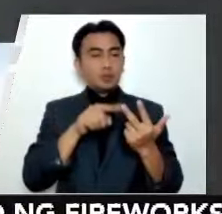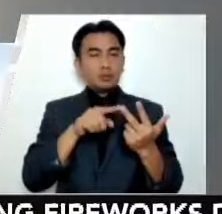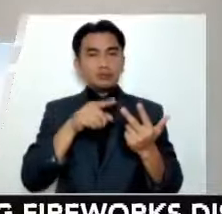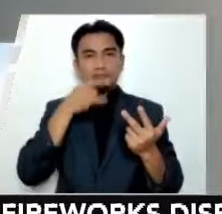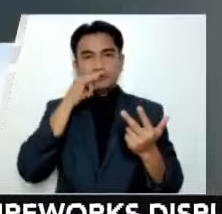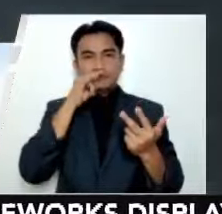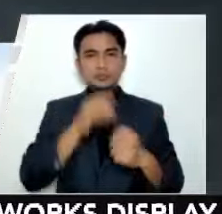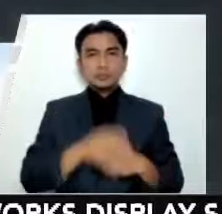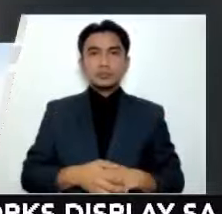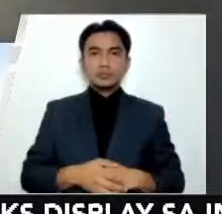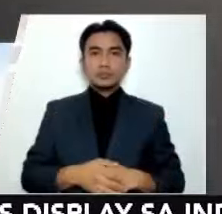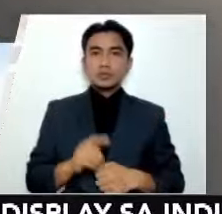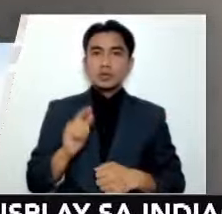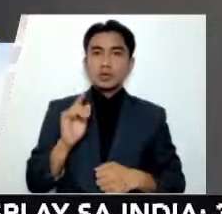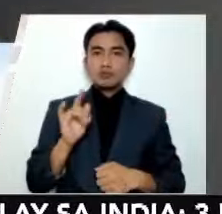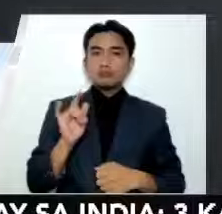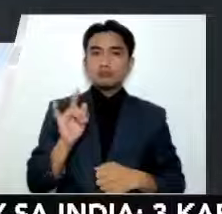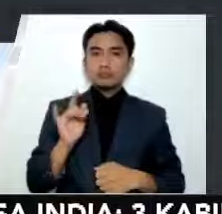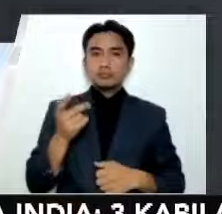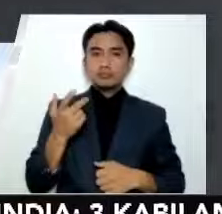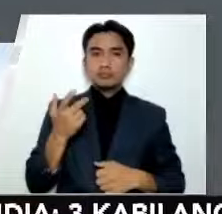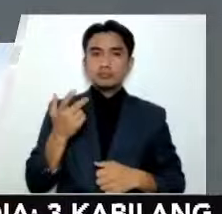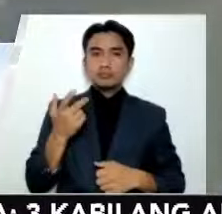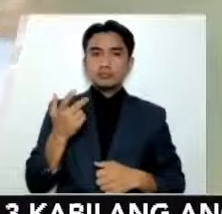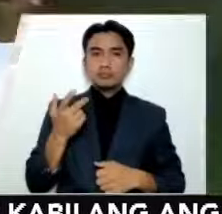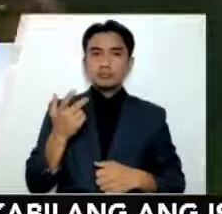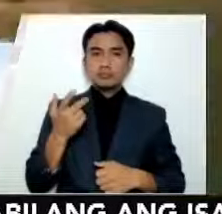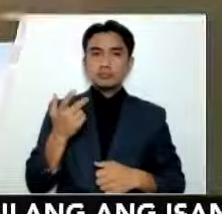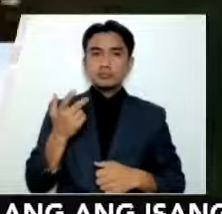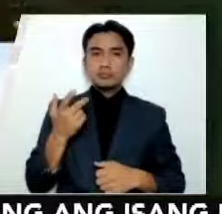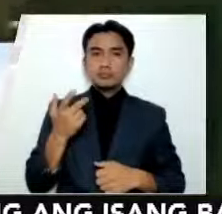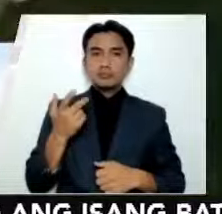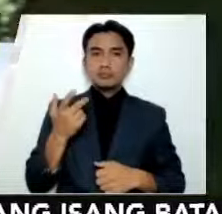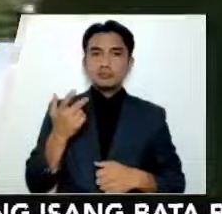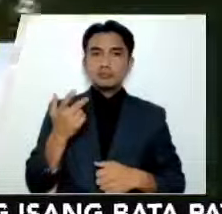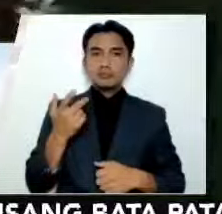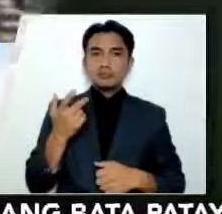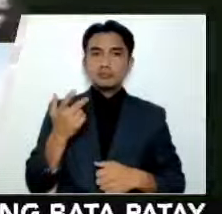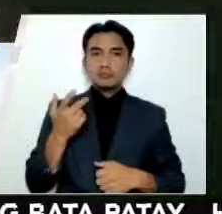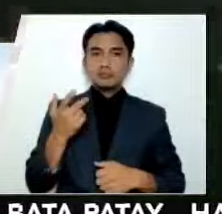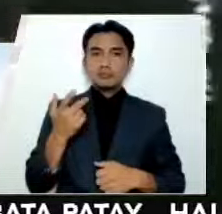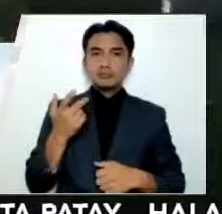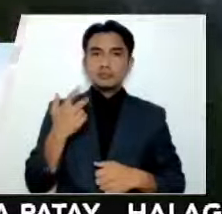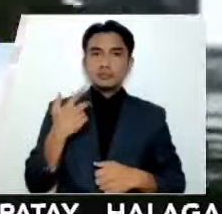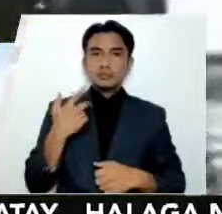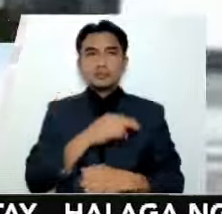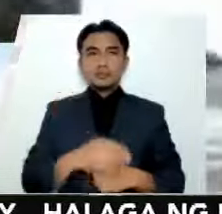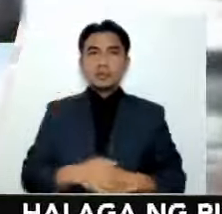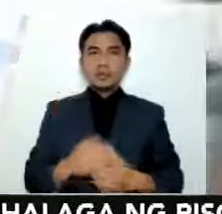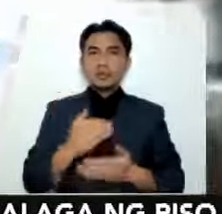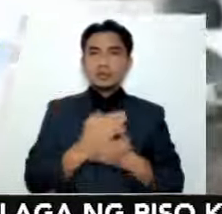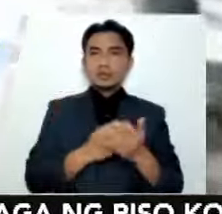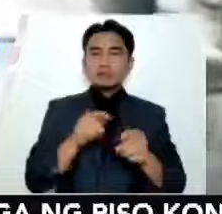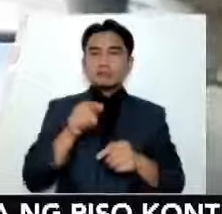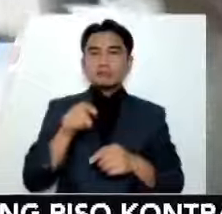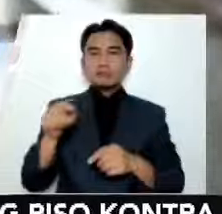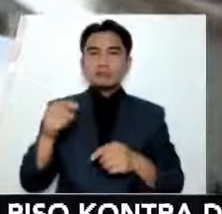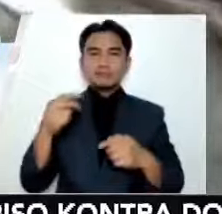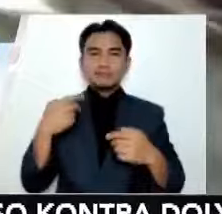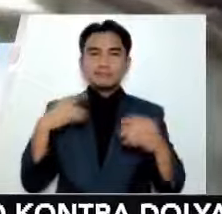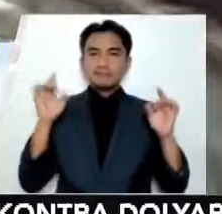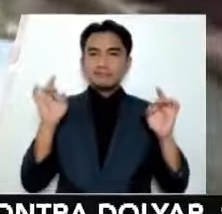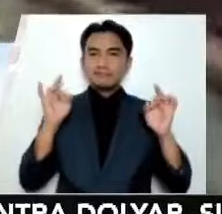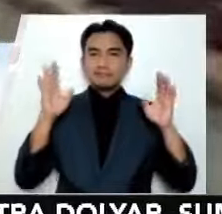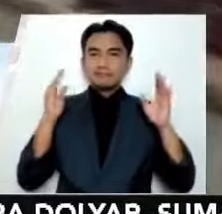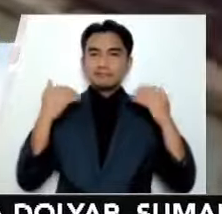ang nalapnos ng balat at isinugod sa ospital. Kritikal ang kondisyon ng ilan sa kanila. Ayon sa pulisya, may nahulog